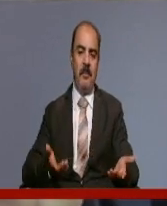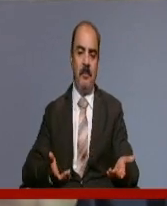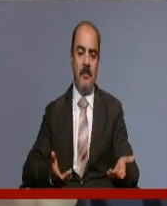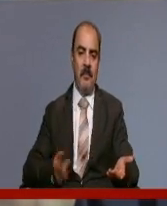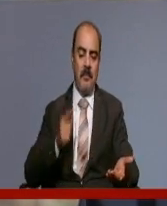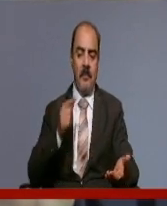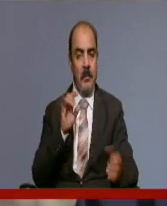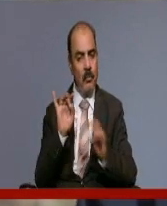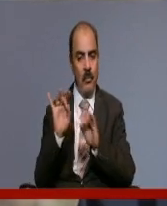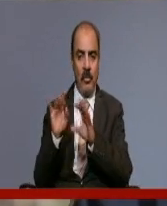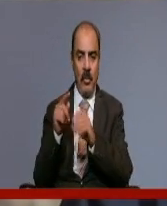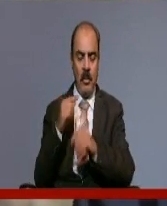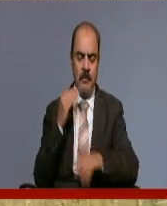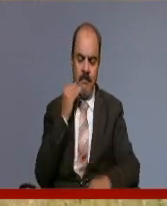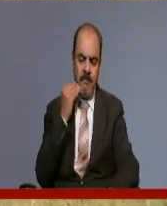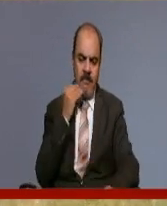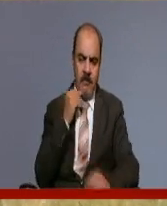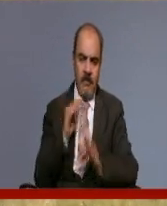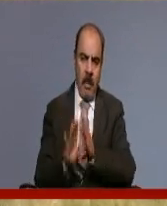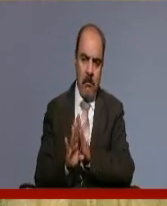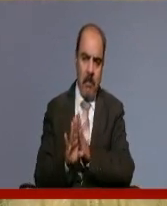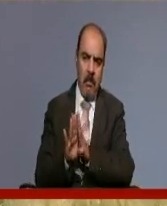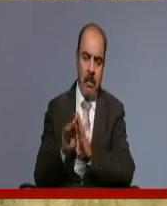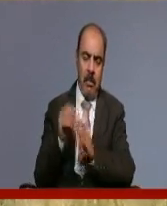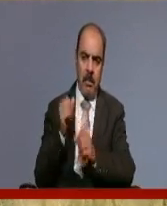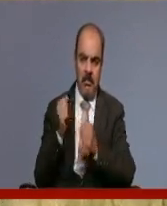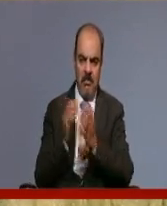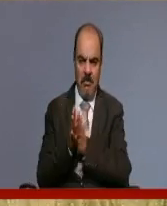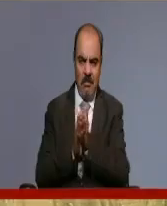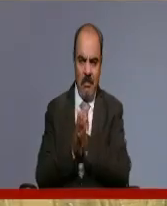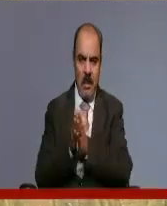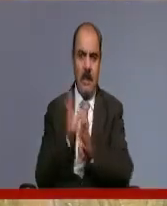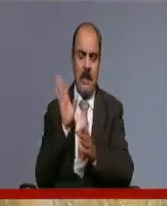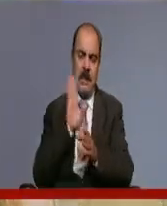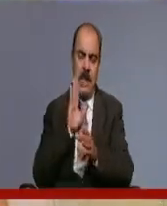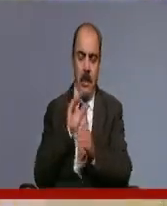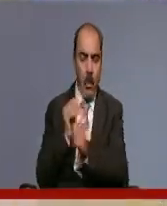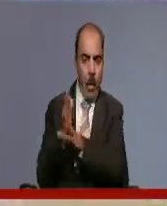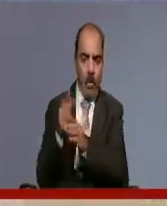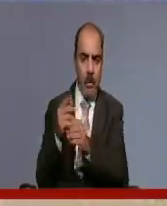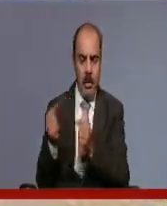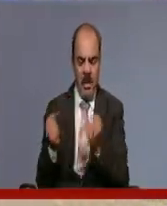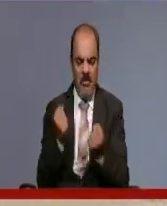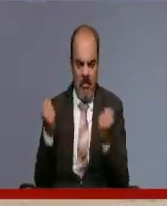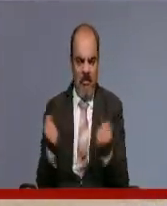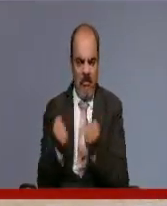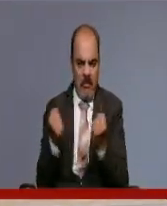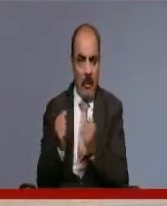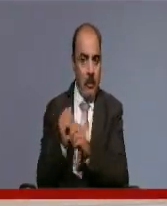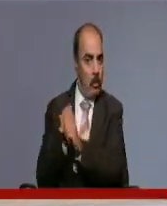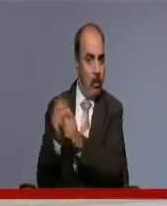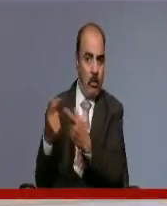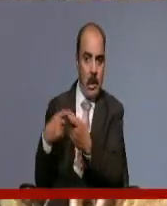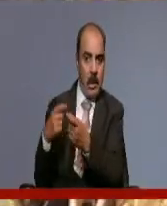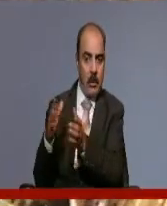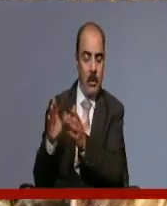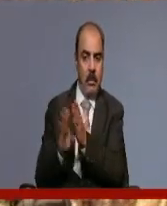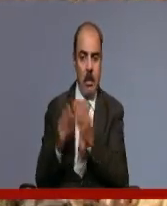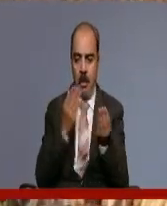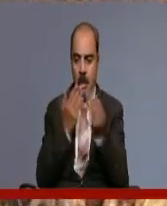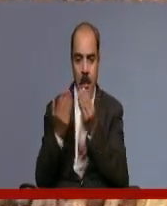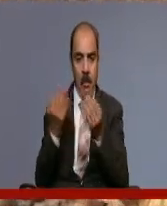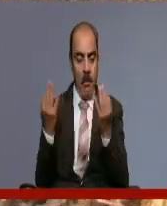ما شاء الله عليها من صغرتها وهي متحمسه للعلام وبتجيب على الاخر في المذاكره يعني